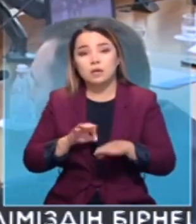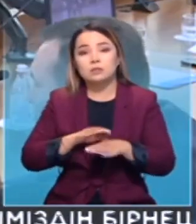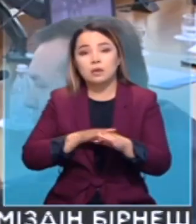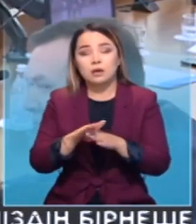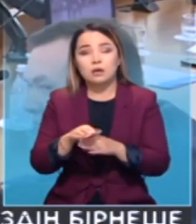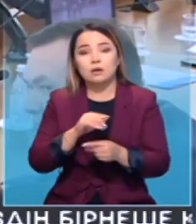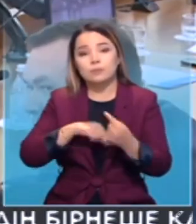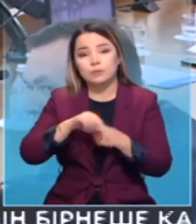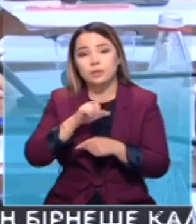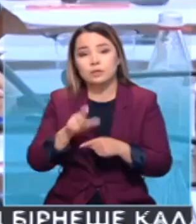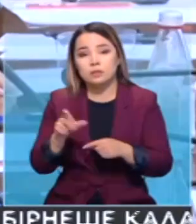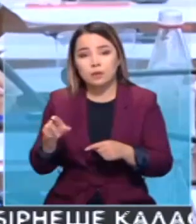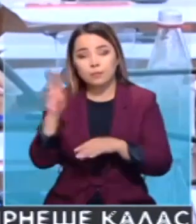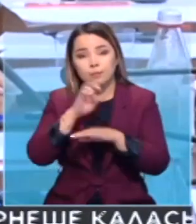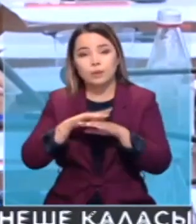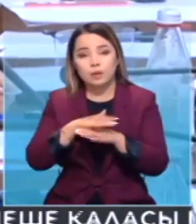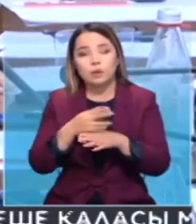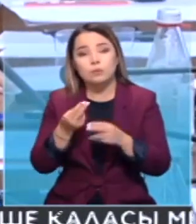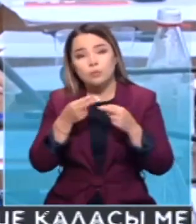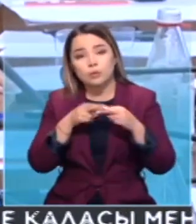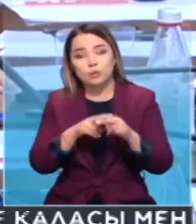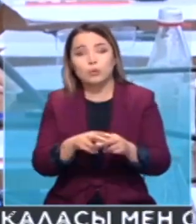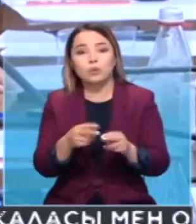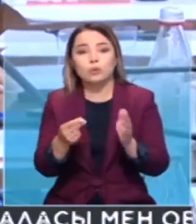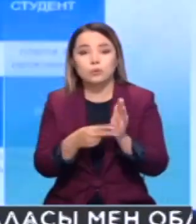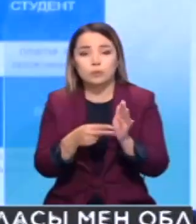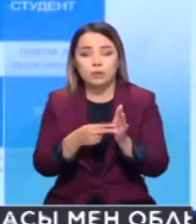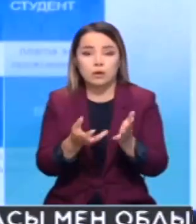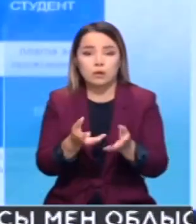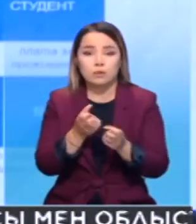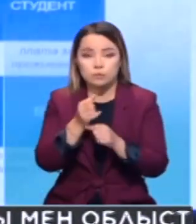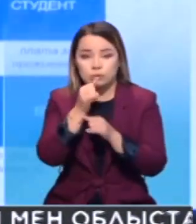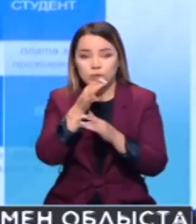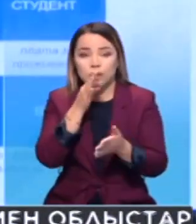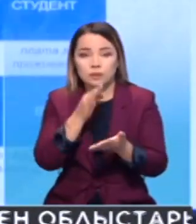кәсіпкерлер әлі күнге мемлекеттен бөлінетін субсидияны ала алмай жүр.